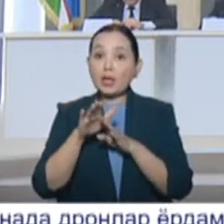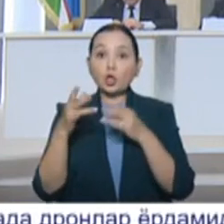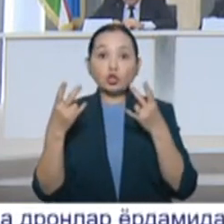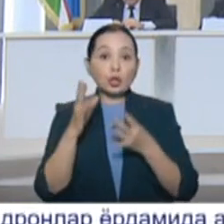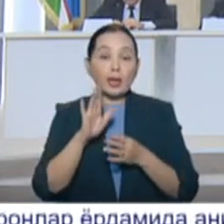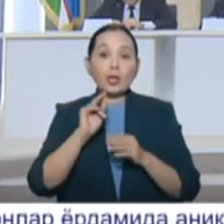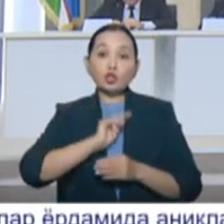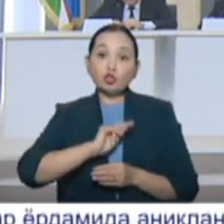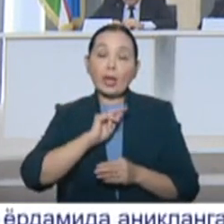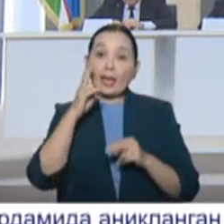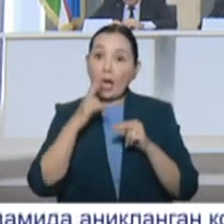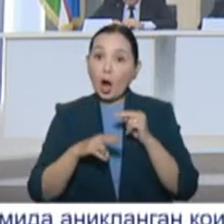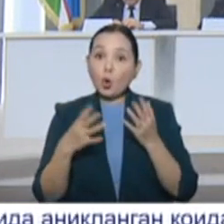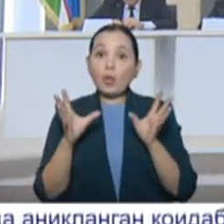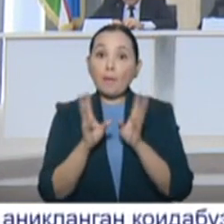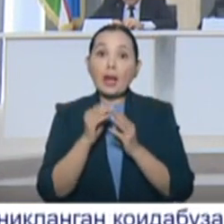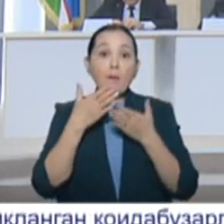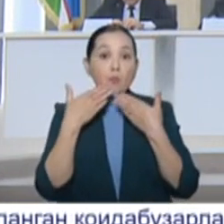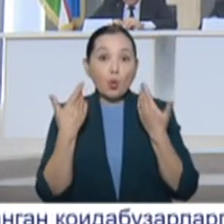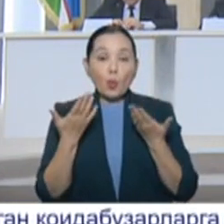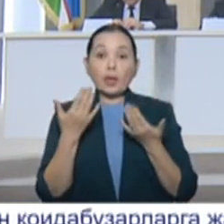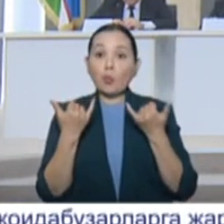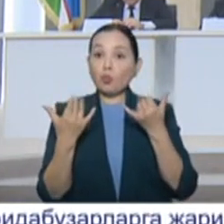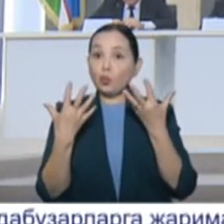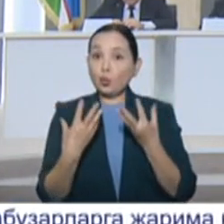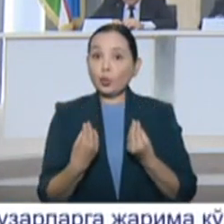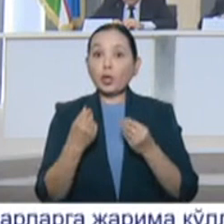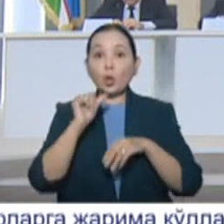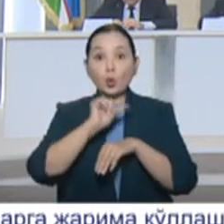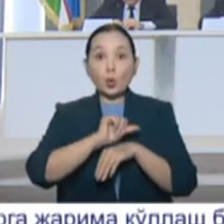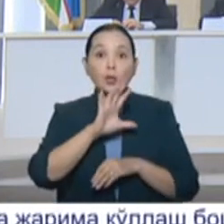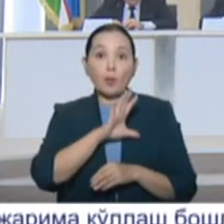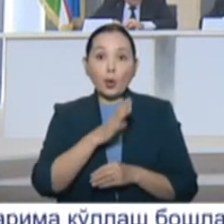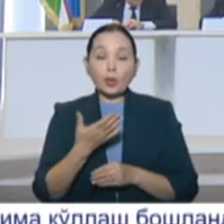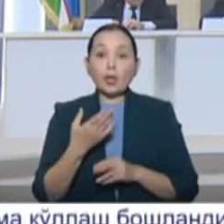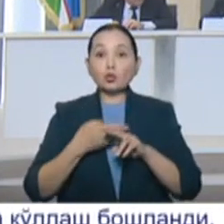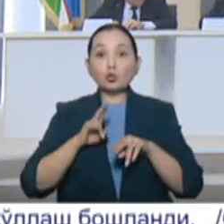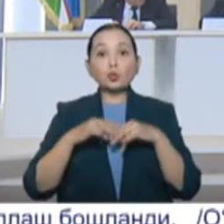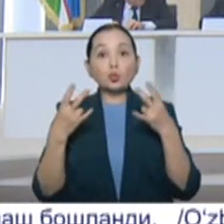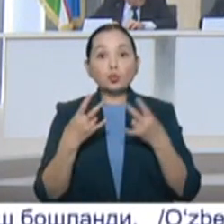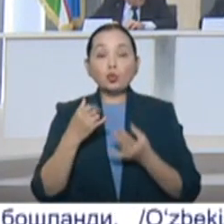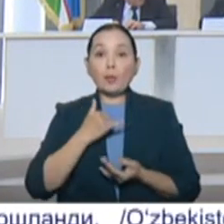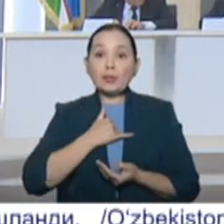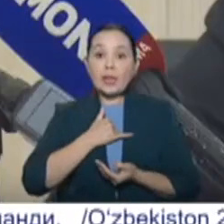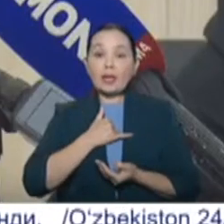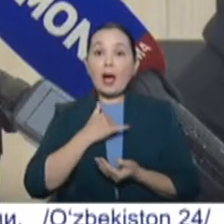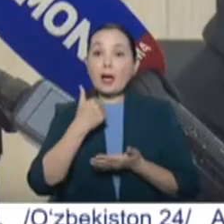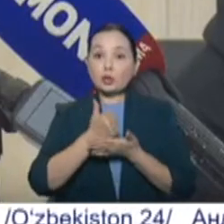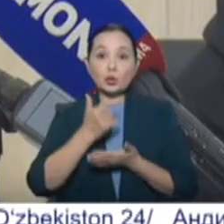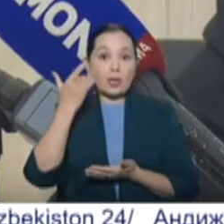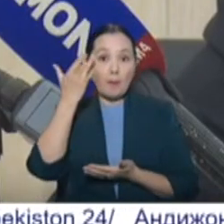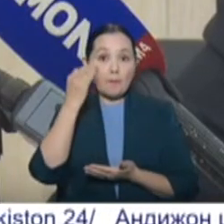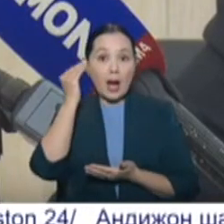bo'lgan islohotlar yakuni bilan bo'lmaganligi va bugungi kunda to'xtab qolganligi. Shuning uchun bizda asosiy